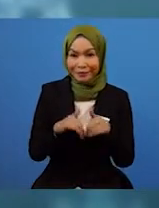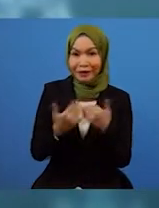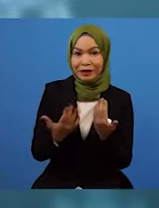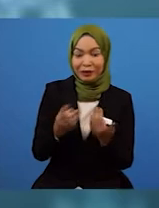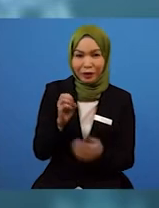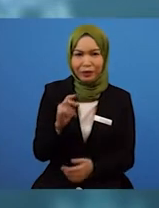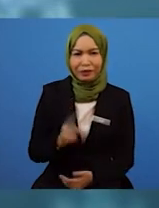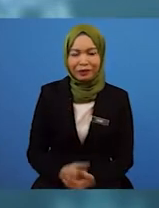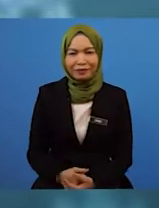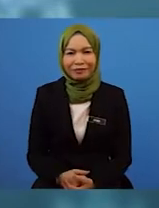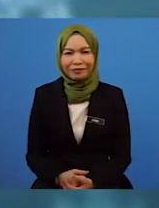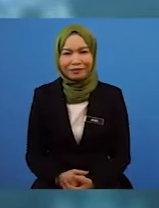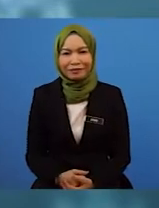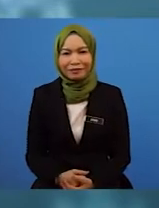ini?